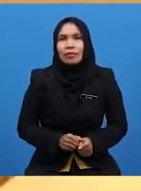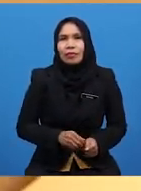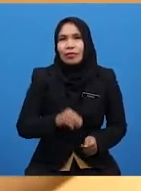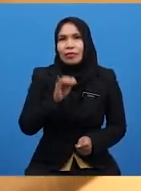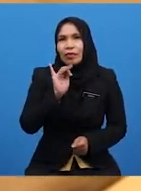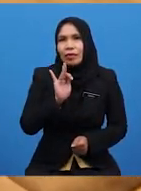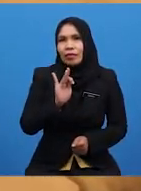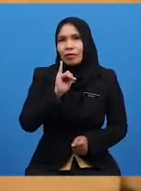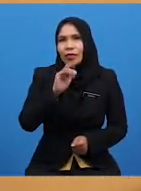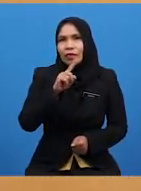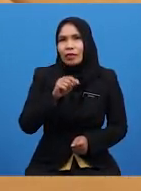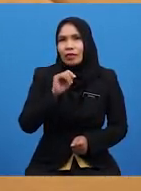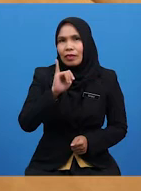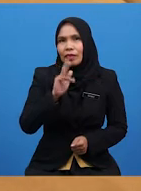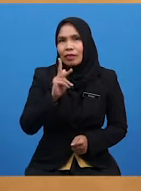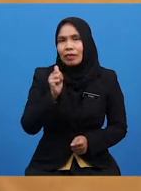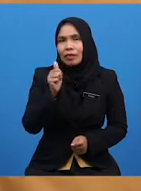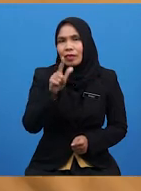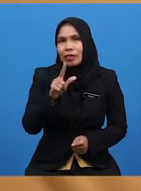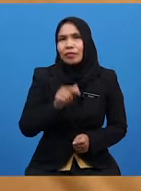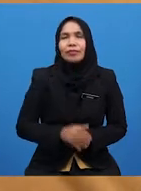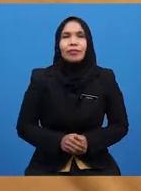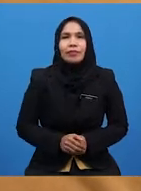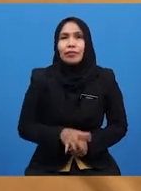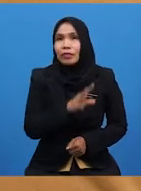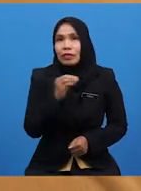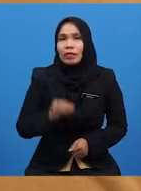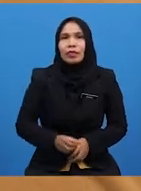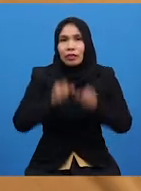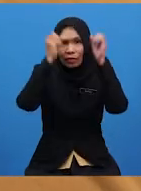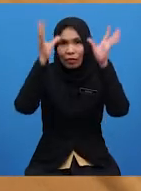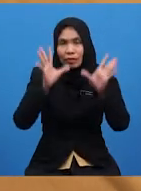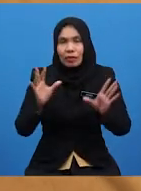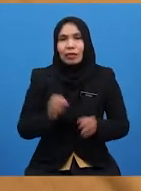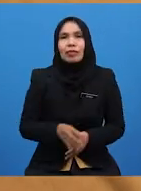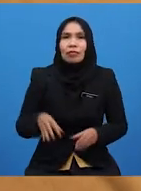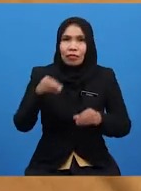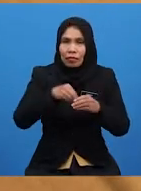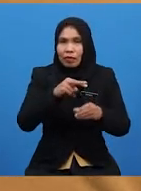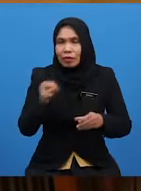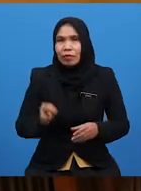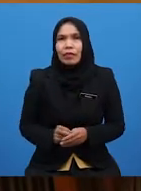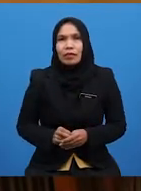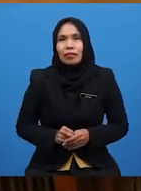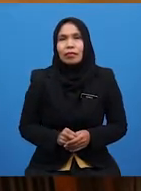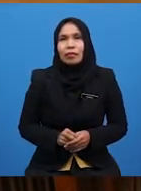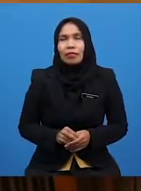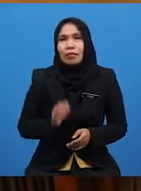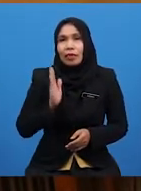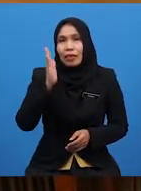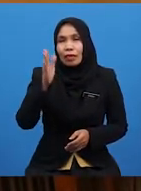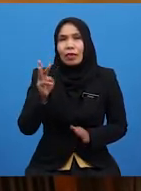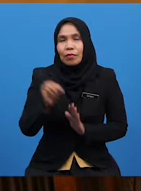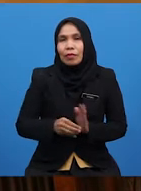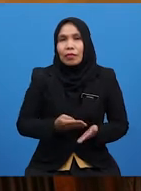gubahan recoleta hiasan dalaman serta aksesori yang sempurna akan memberikan kepuasan